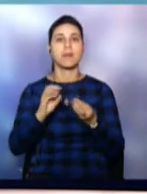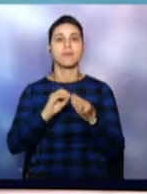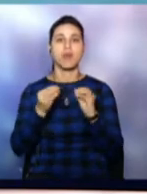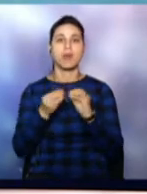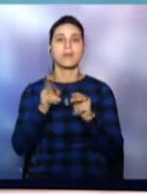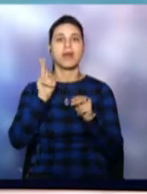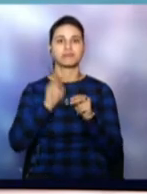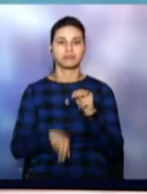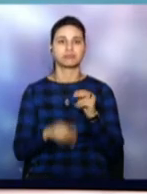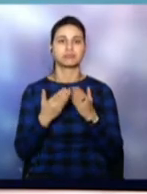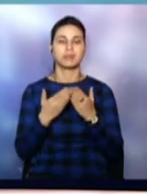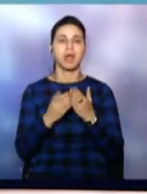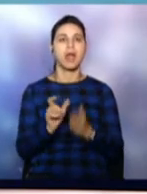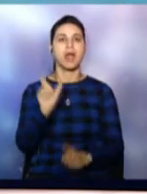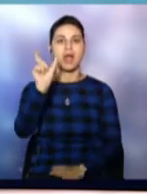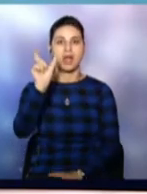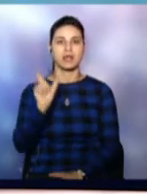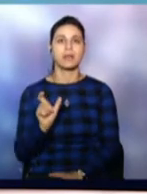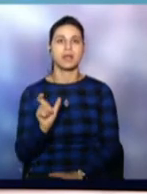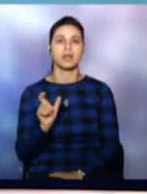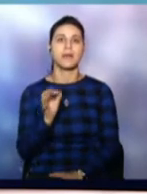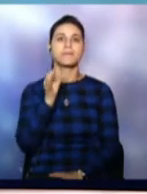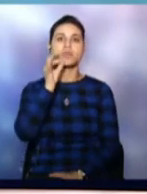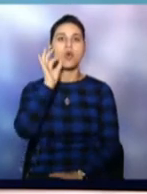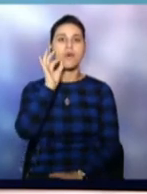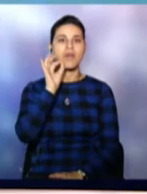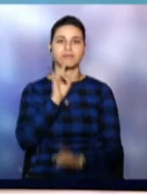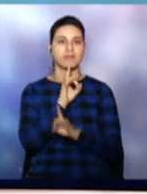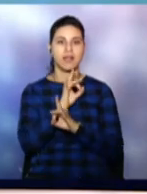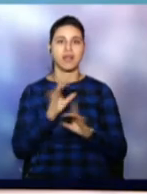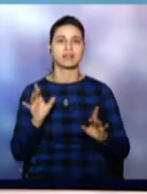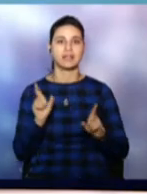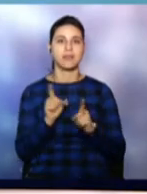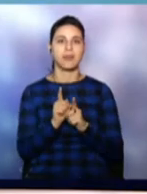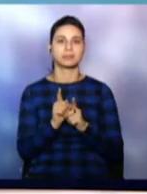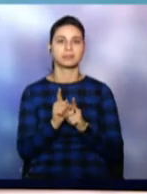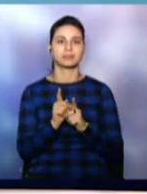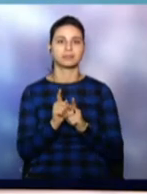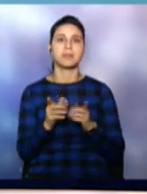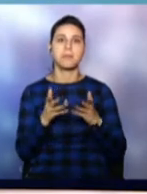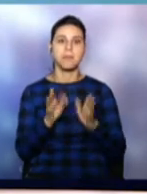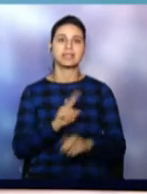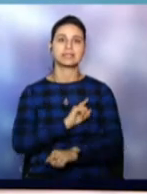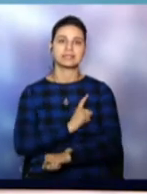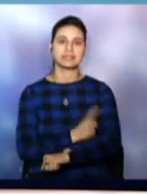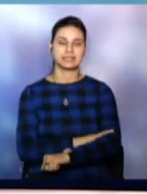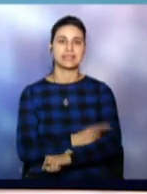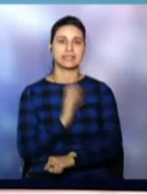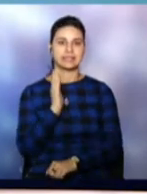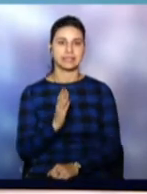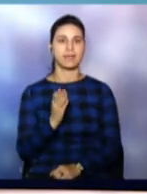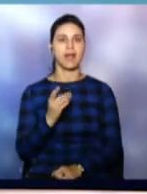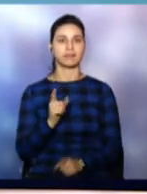რომ ადამიანი, ვთქვათ, კოფეინის მატონიზირებელი ზეგავლენის გამო უფრო მხნეთ იქნება